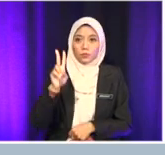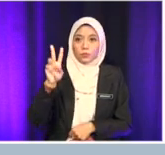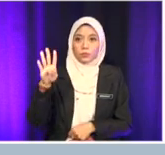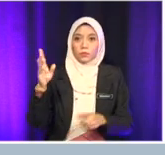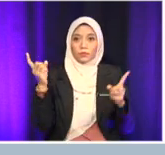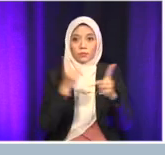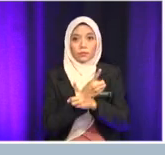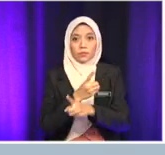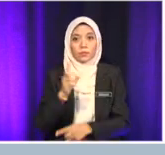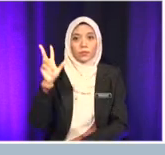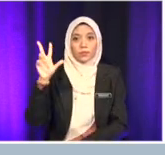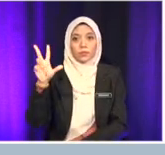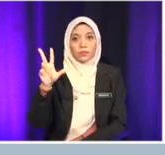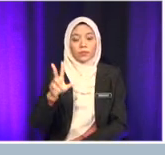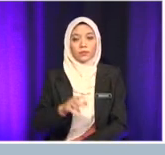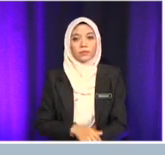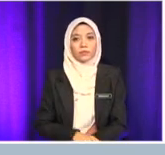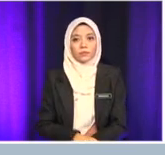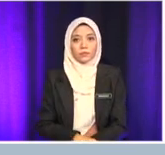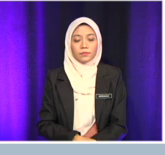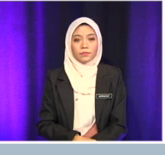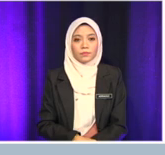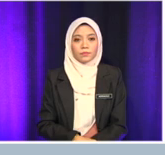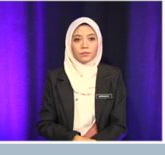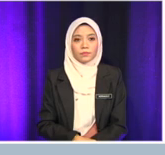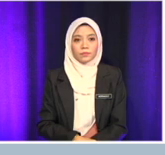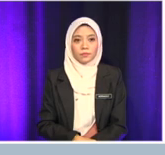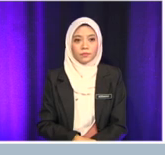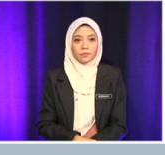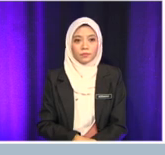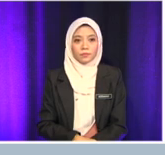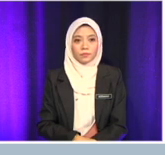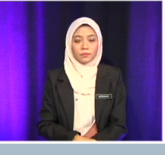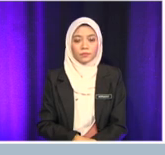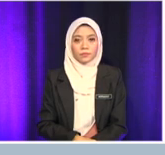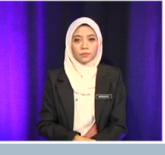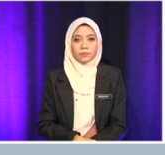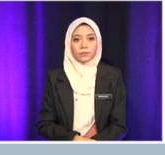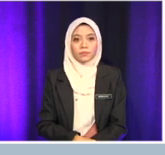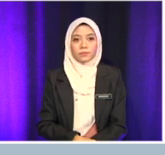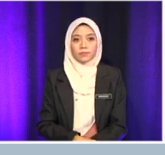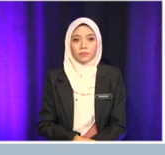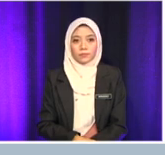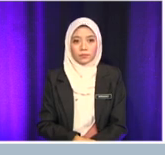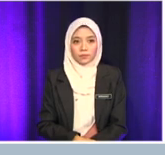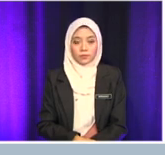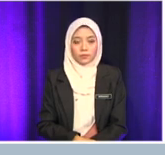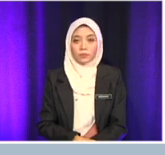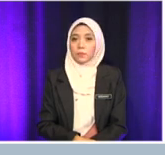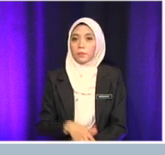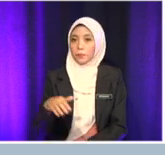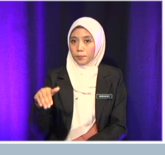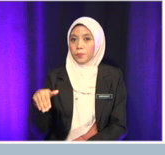3 bila kita dapat jawaban bagi luas image luas image itu bukan jawaban yang cukup lagi